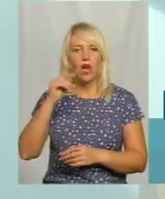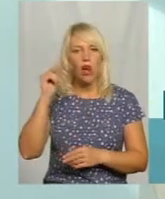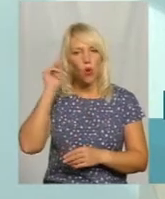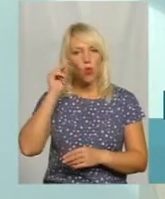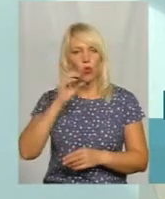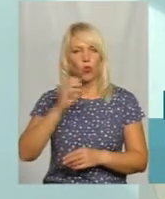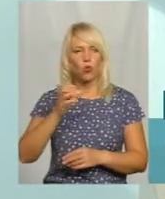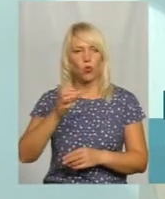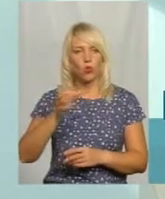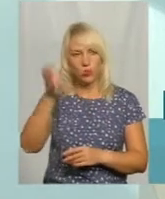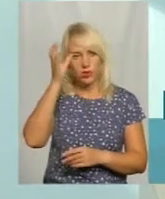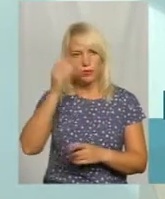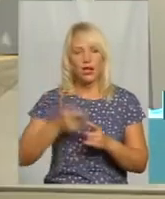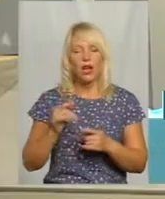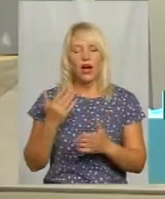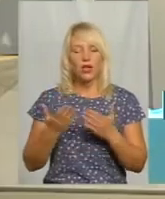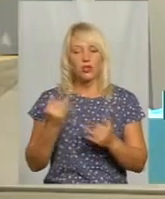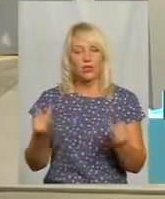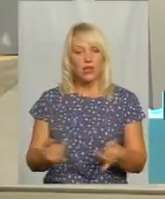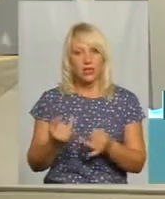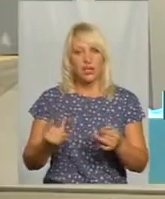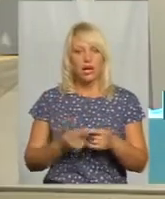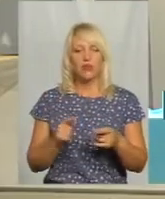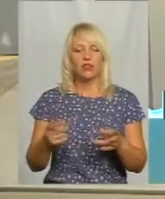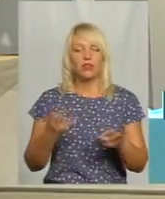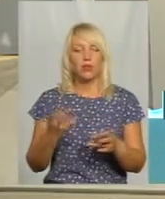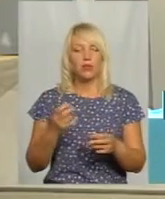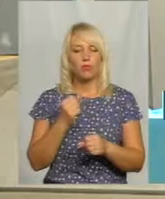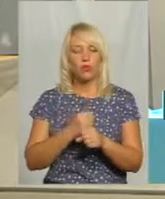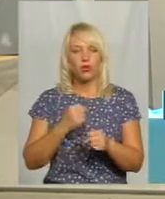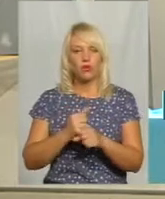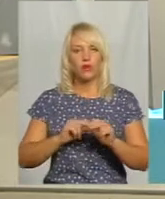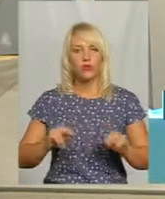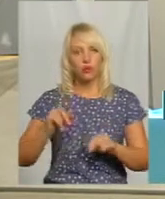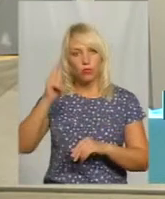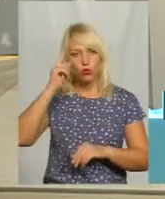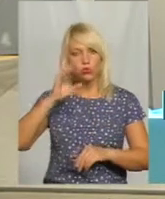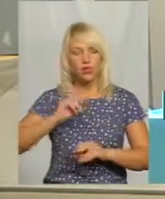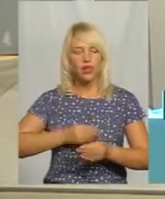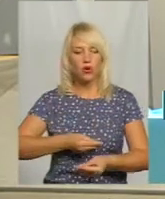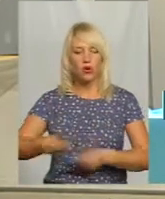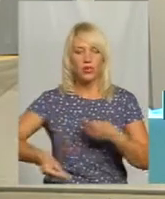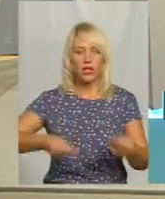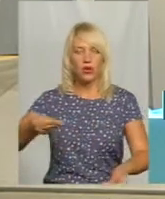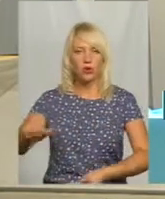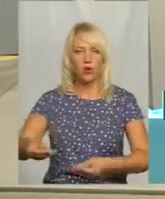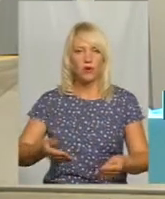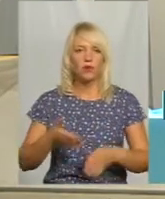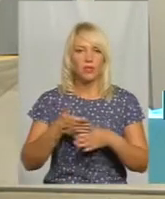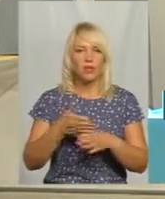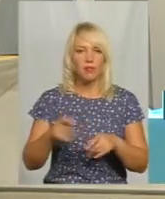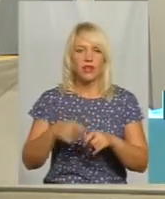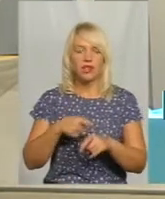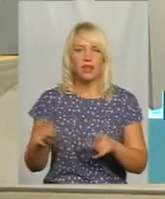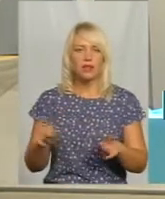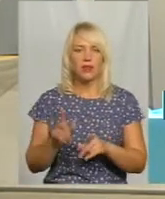успіх – зацікавити. А зацікавити – значить, треба попрацювати вчителю, подумати над роздатковим дидактичним методичним матеріалом, який